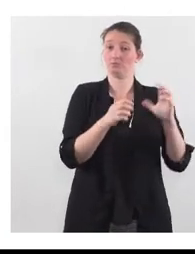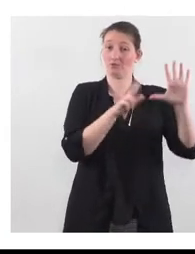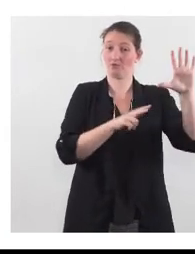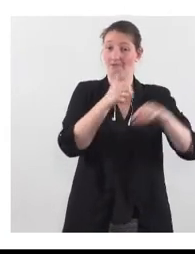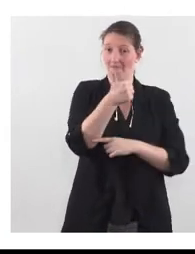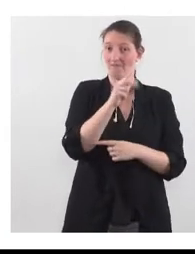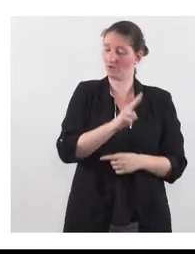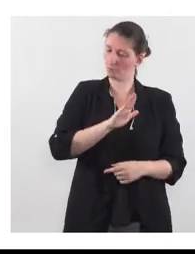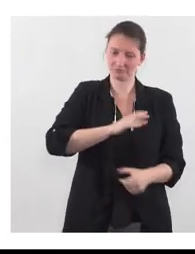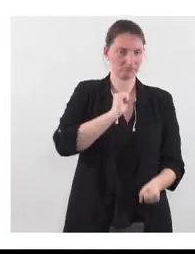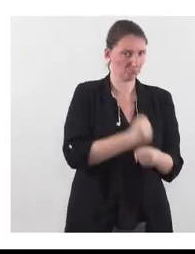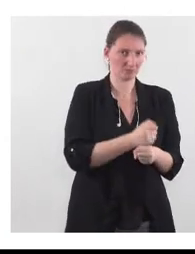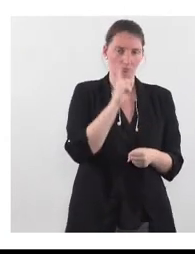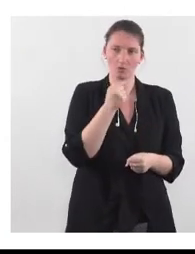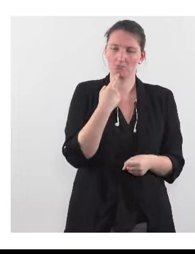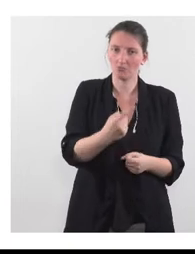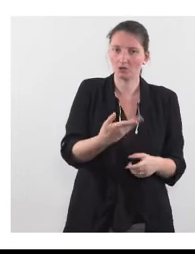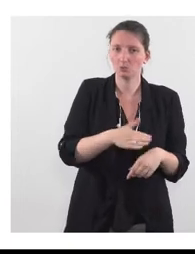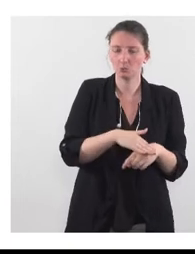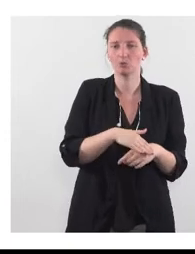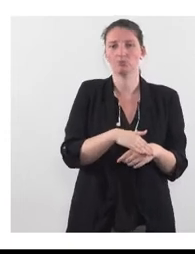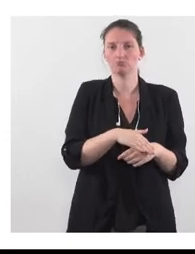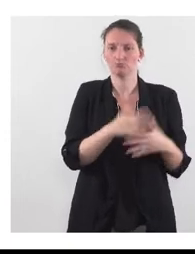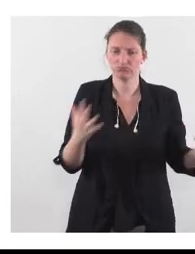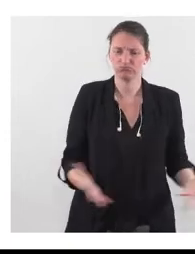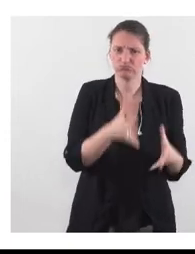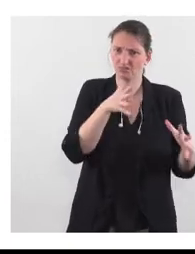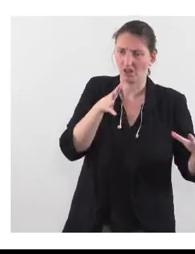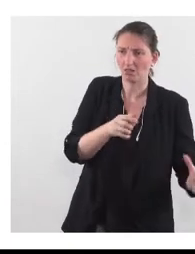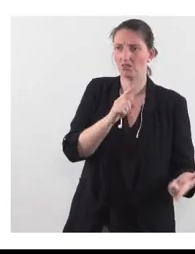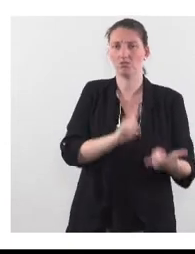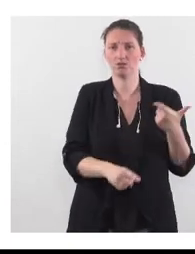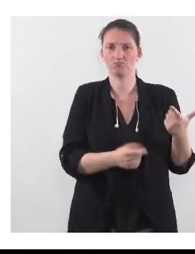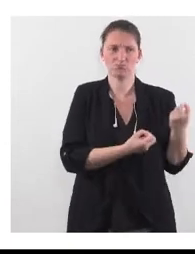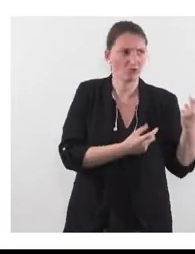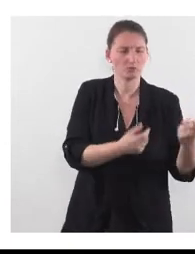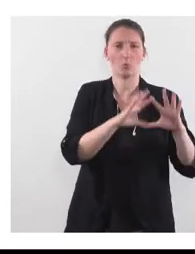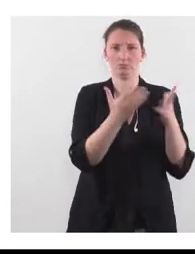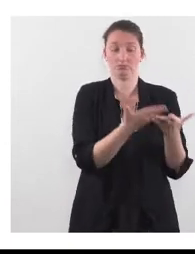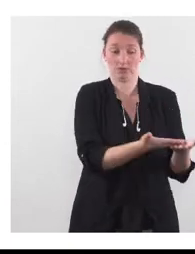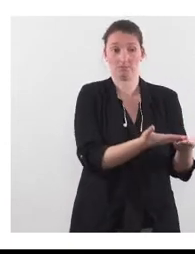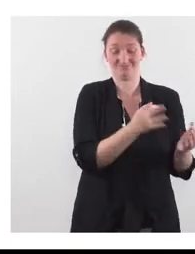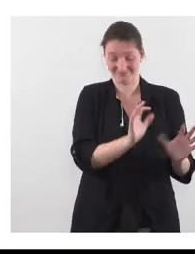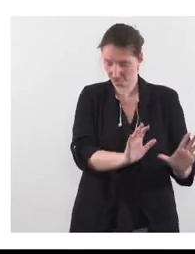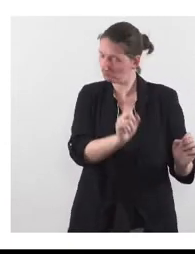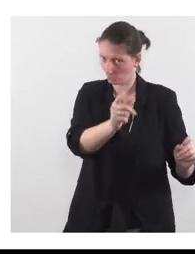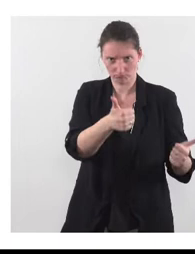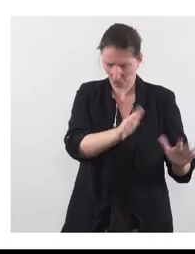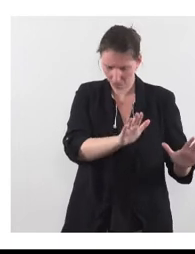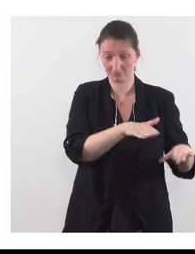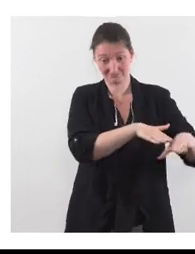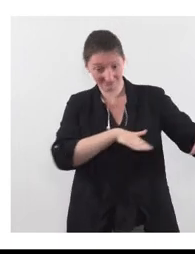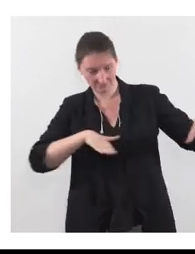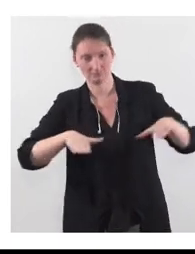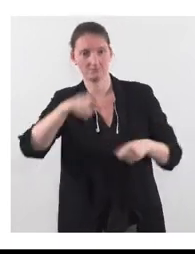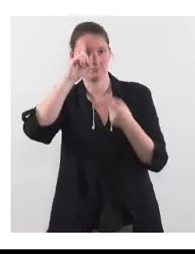l'incitation à la haine, la provocation et des choses de cet ordre-là, pour aboutir et pour faire créer la dimension